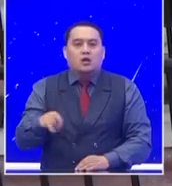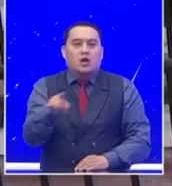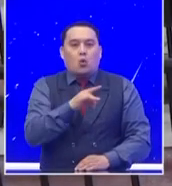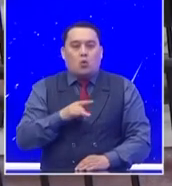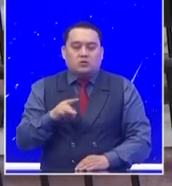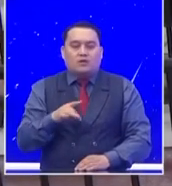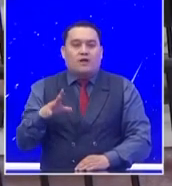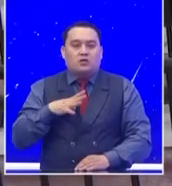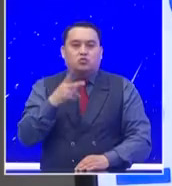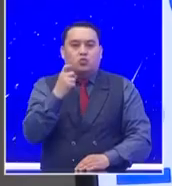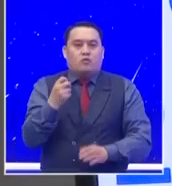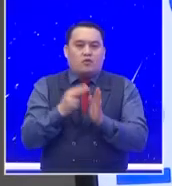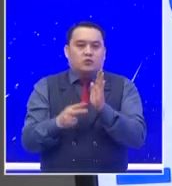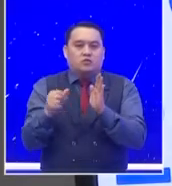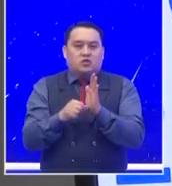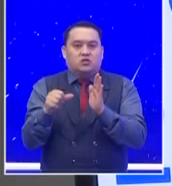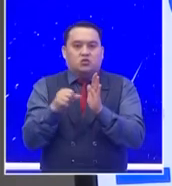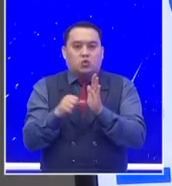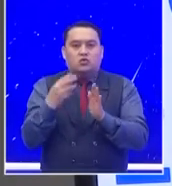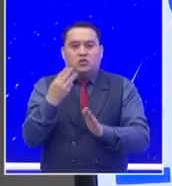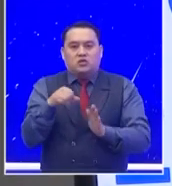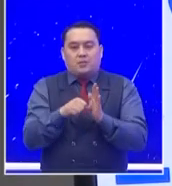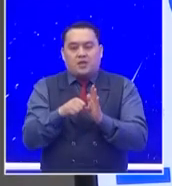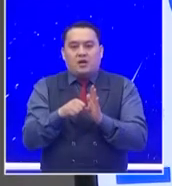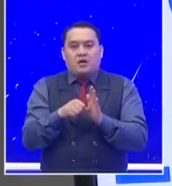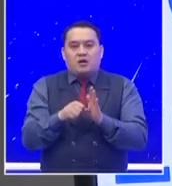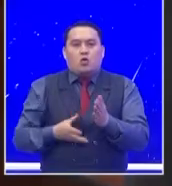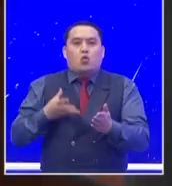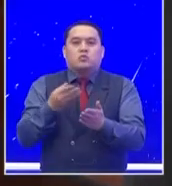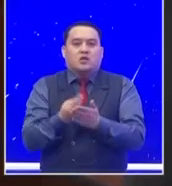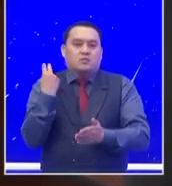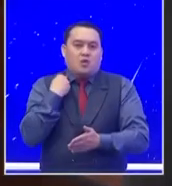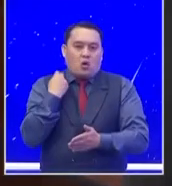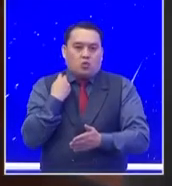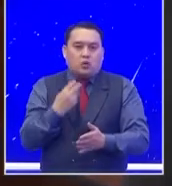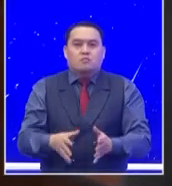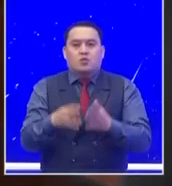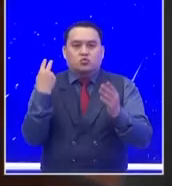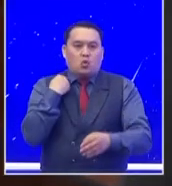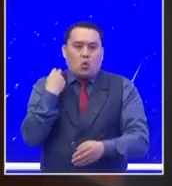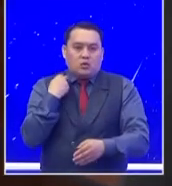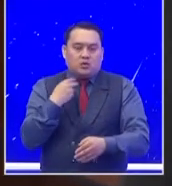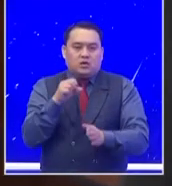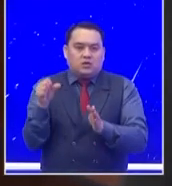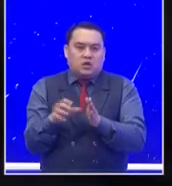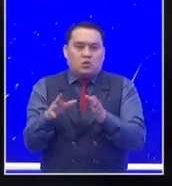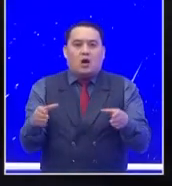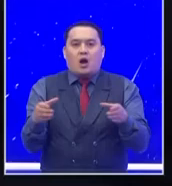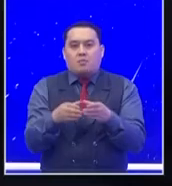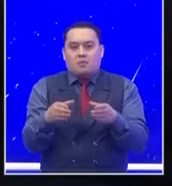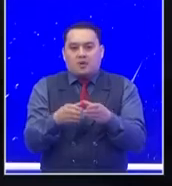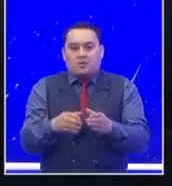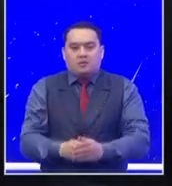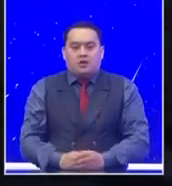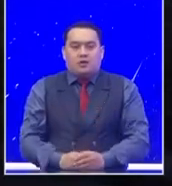словам энергетиках 180 6640 потребителей несвоевременной уплаты по счетам влечет большие долги энергосберегающие компании сетуют